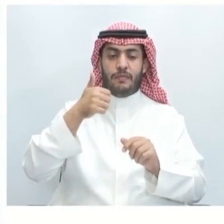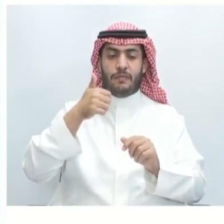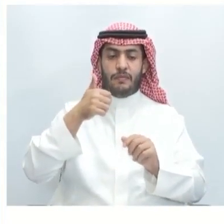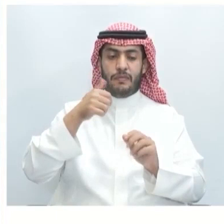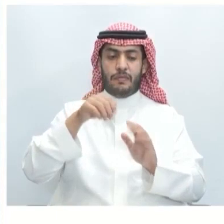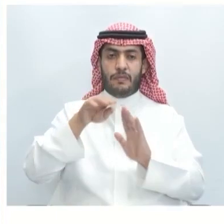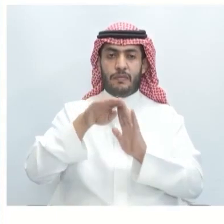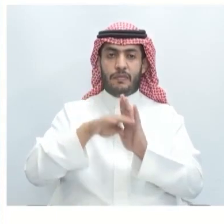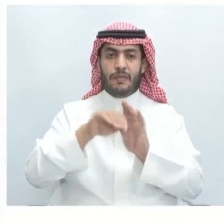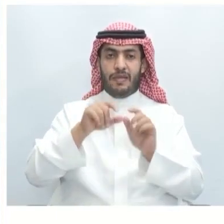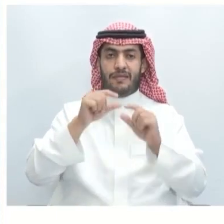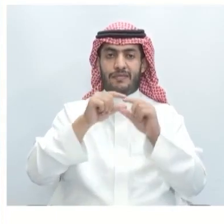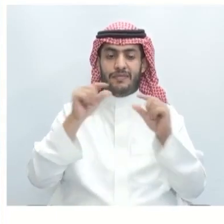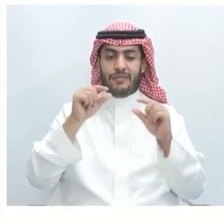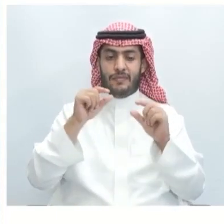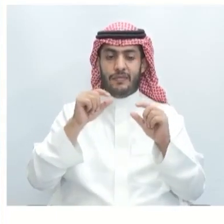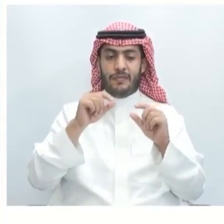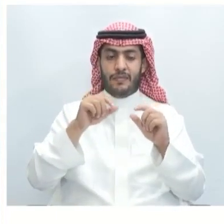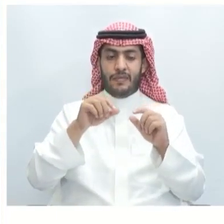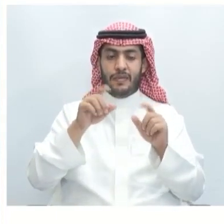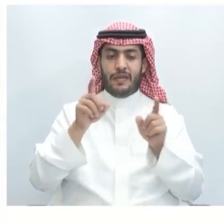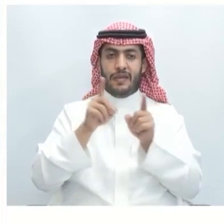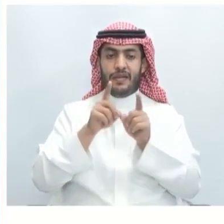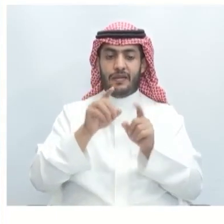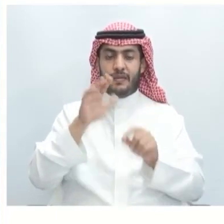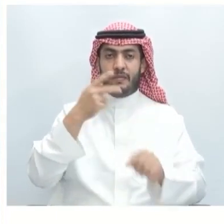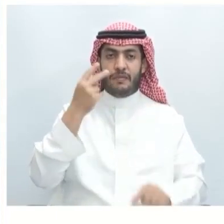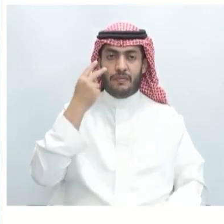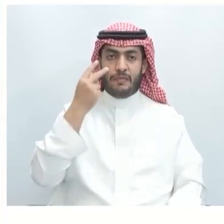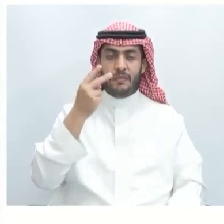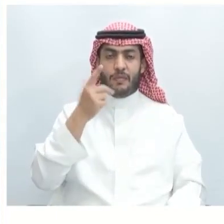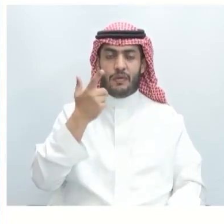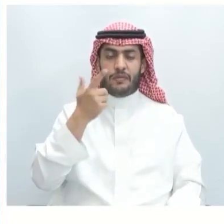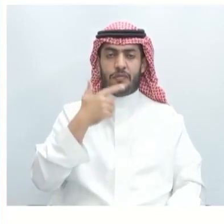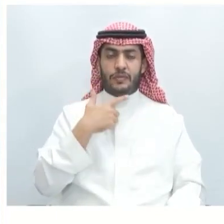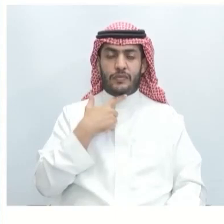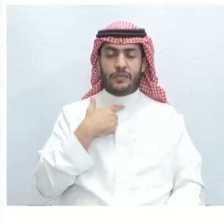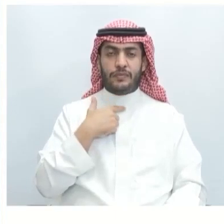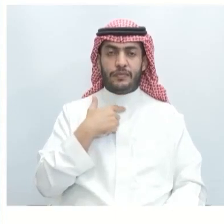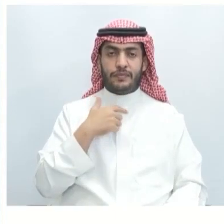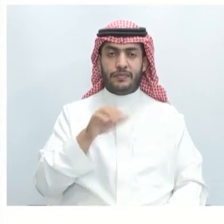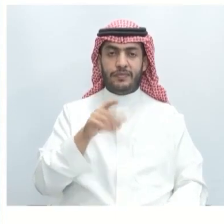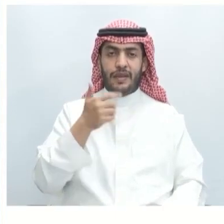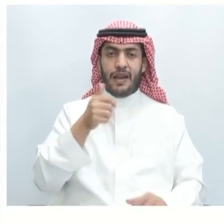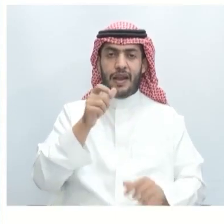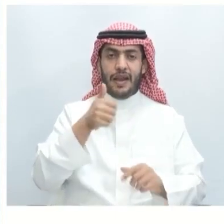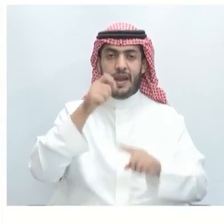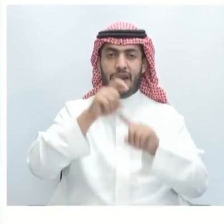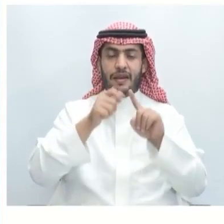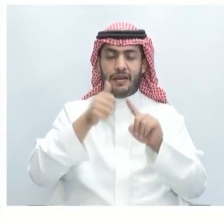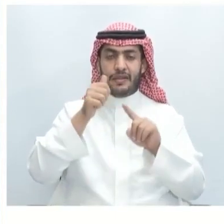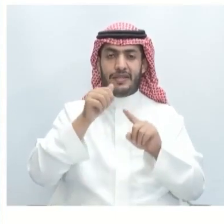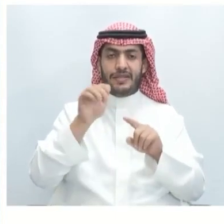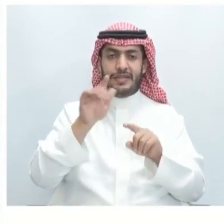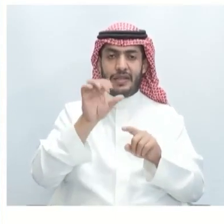لديك هذه القائمه تلخيص السيناريو ستعرض اين تود ان تظهر نتائج السيناريو